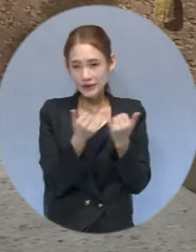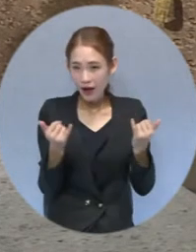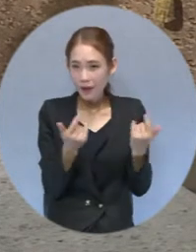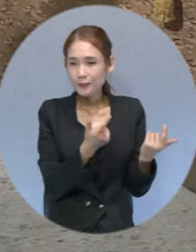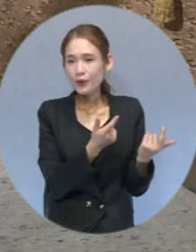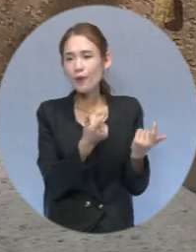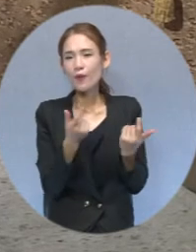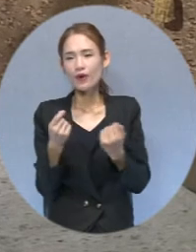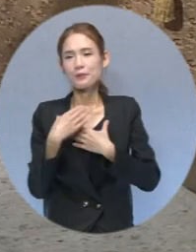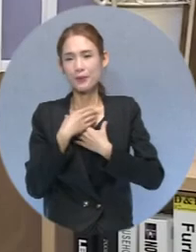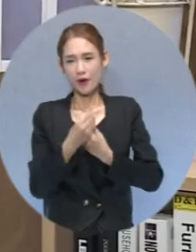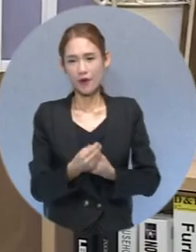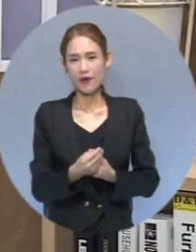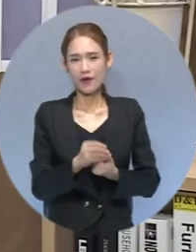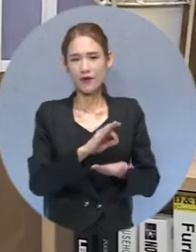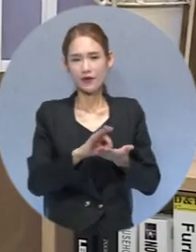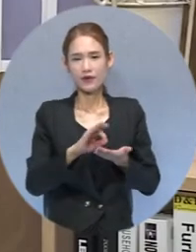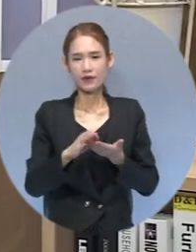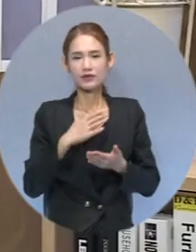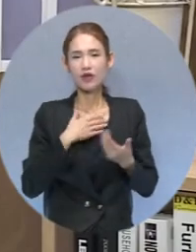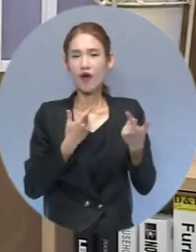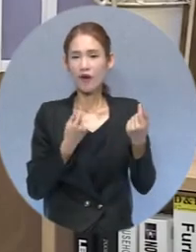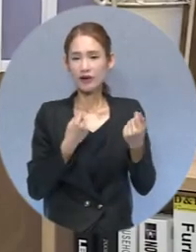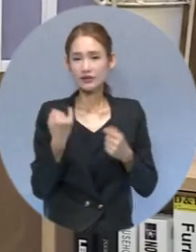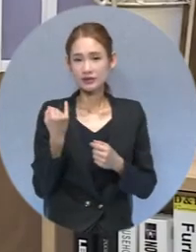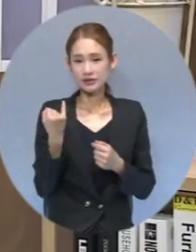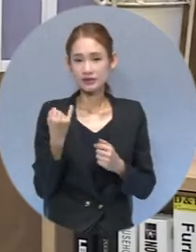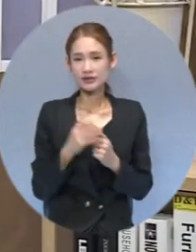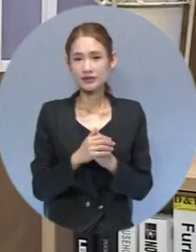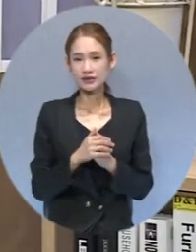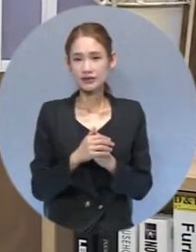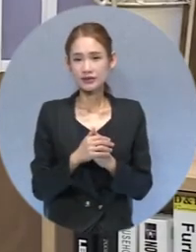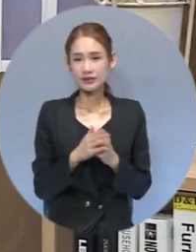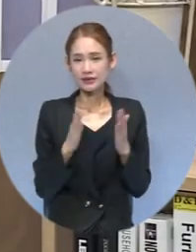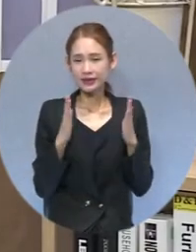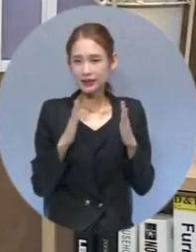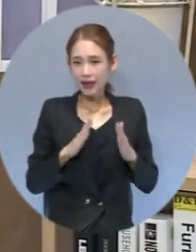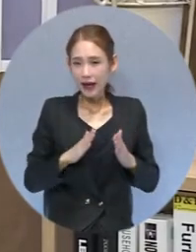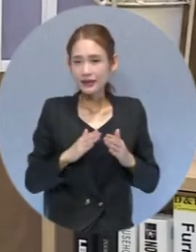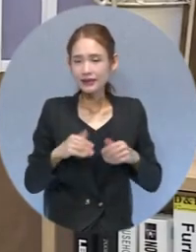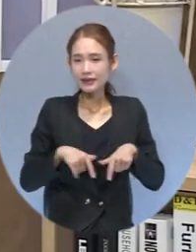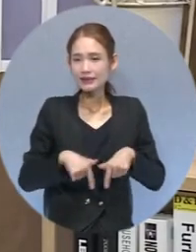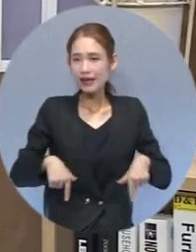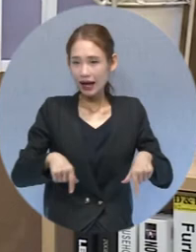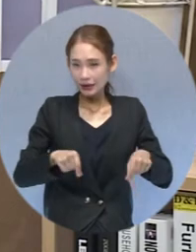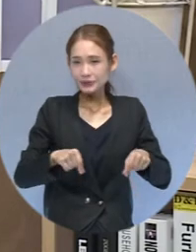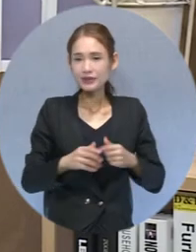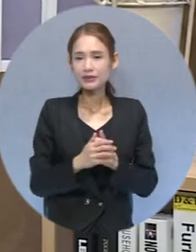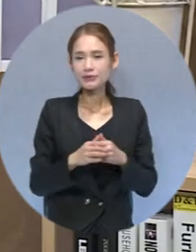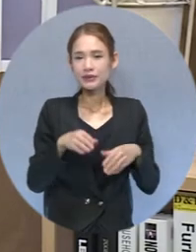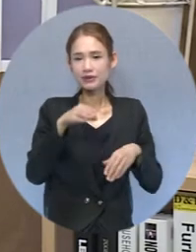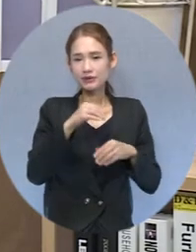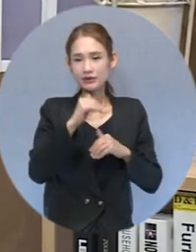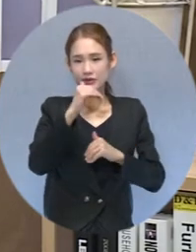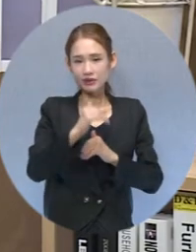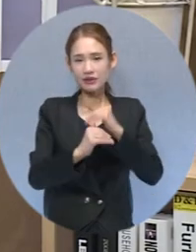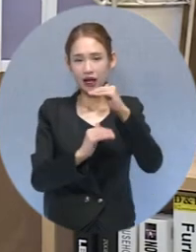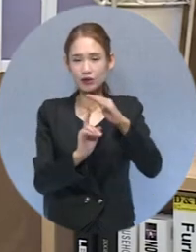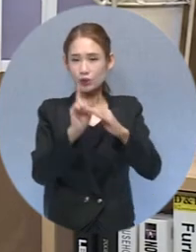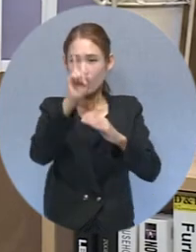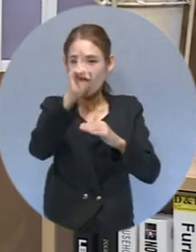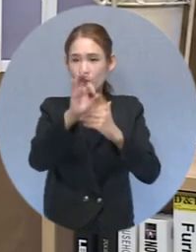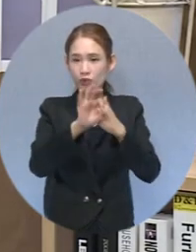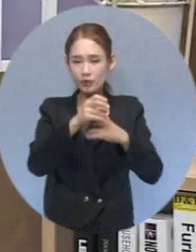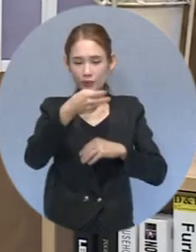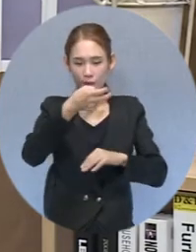수가 있거든요. 네. 사실 이제 저 같은 여자분들은 좀 타이트한 스커트를 입으면 계단이 높을 때 버스